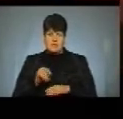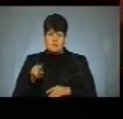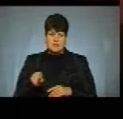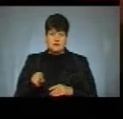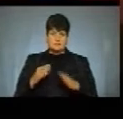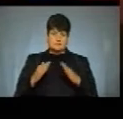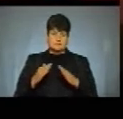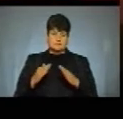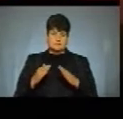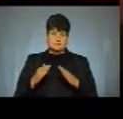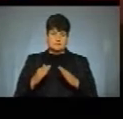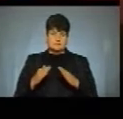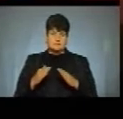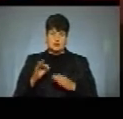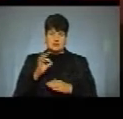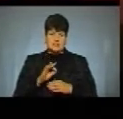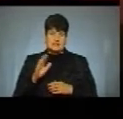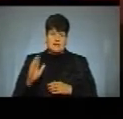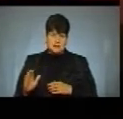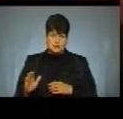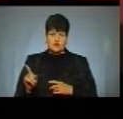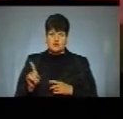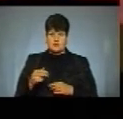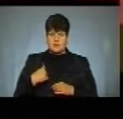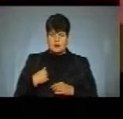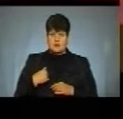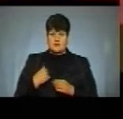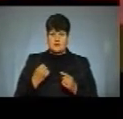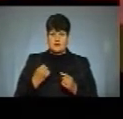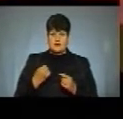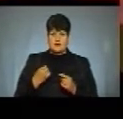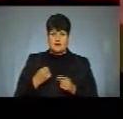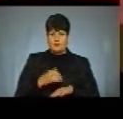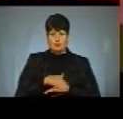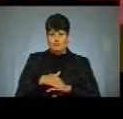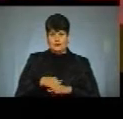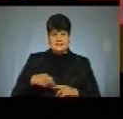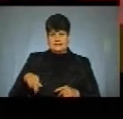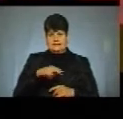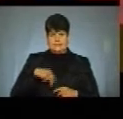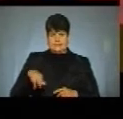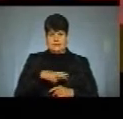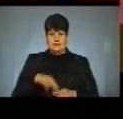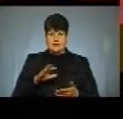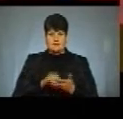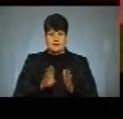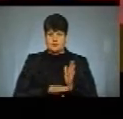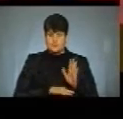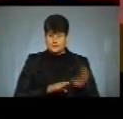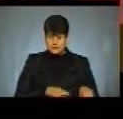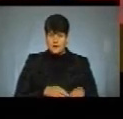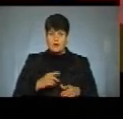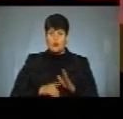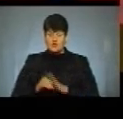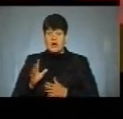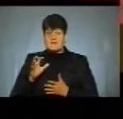спорту до Олександра Валентиновича, щоб я по дворі просто собі не ганяв і не займався нічим. І почав